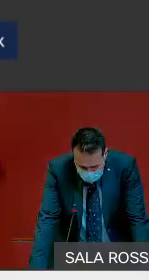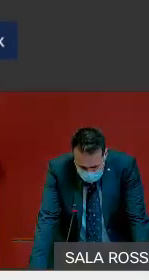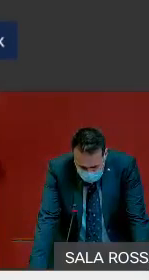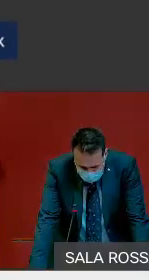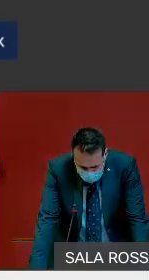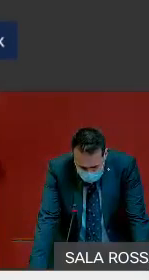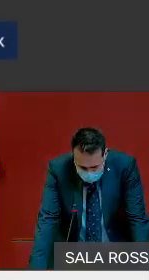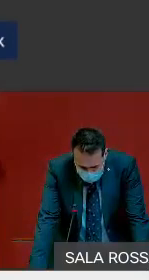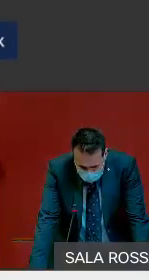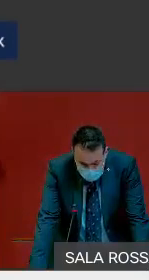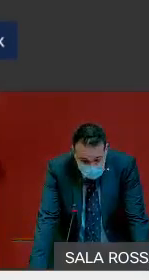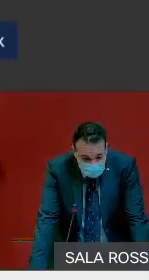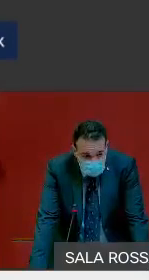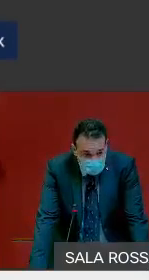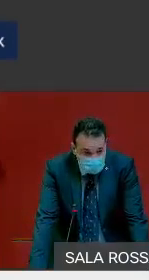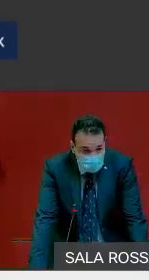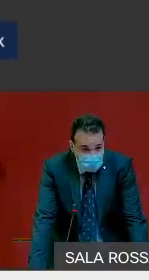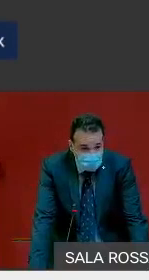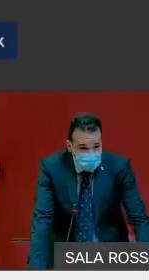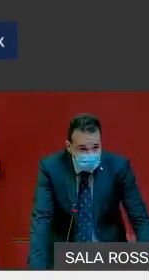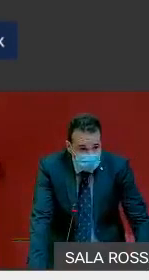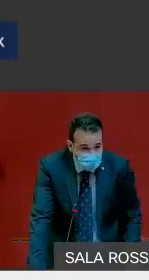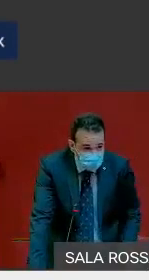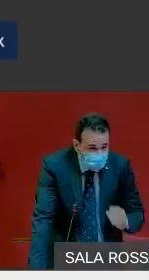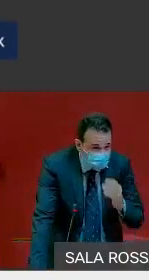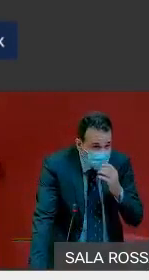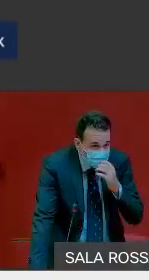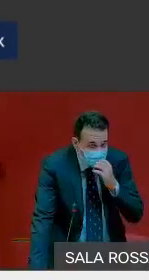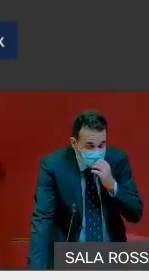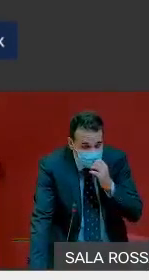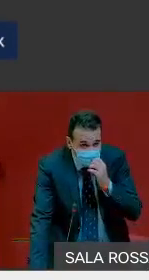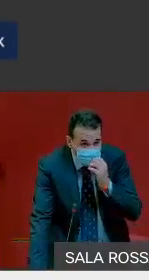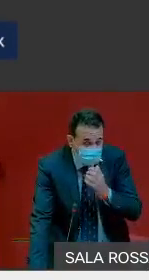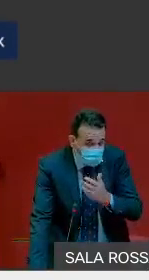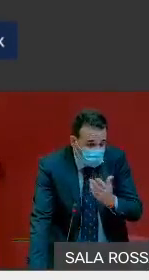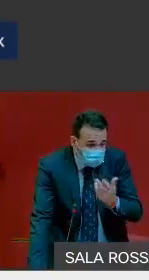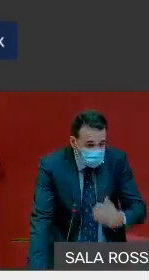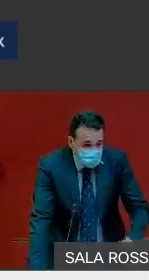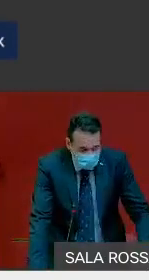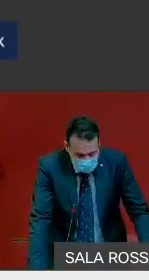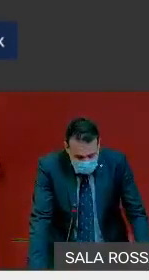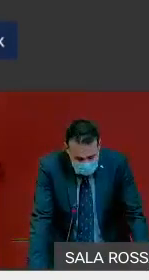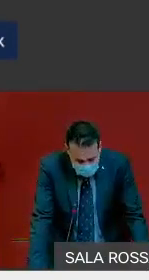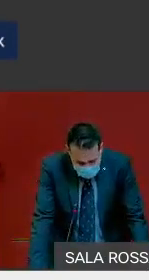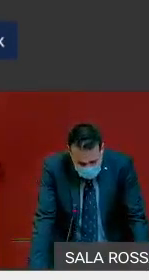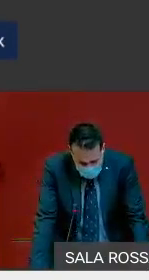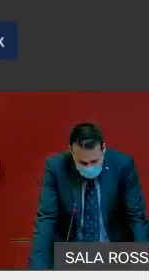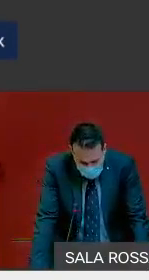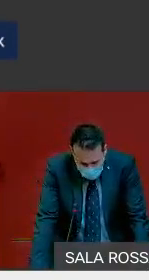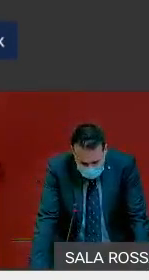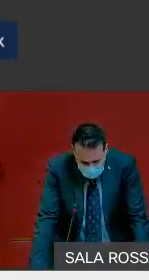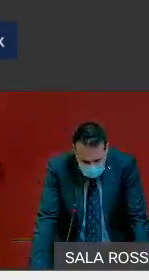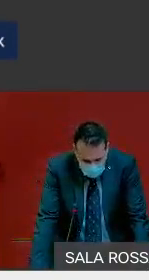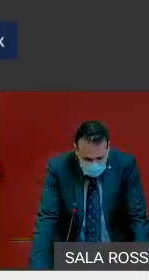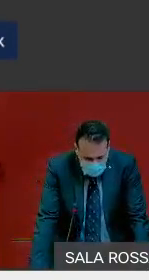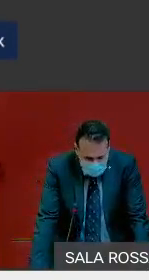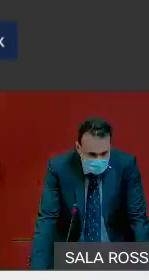quelle pubblicate ed attualmente in vigore diciamo che questi erano tre e delle condizioni poste